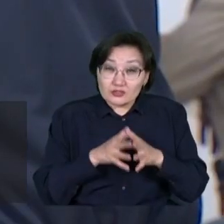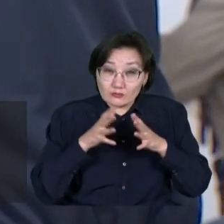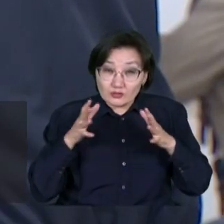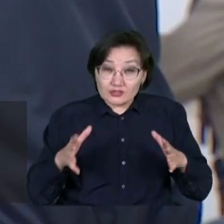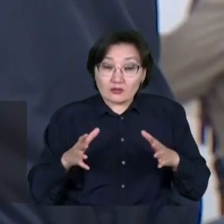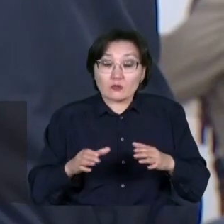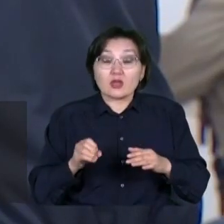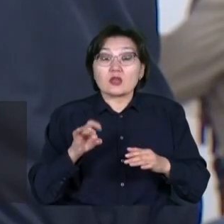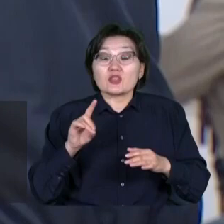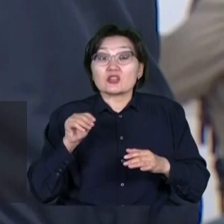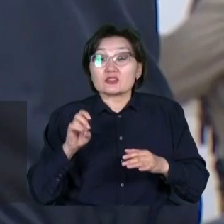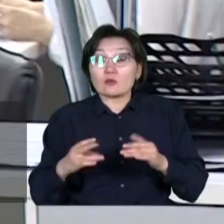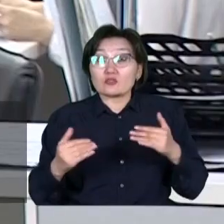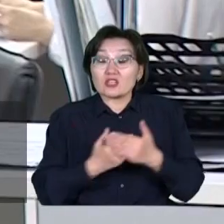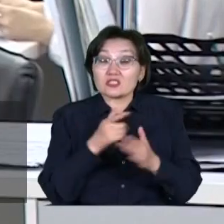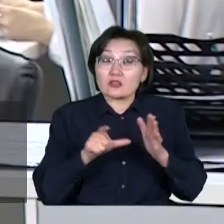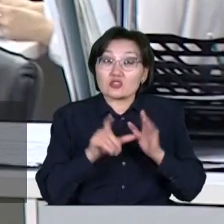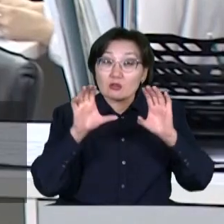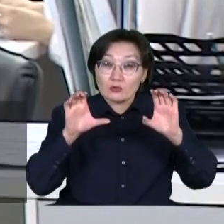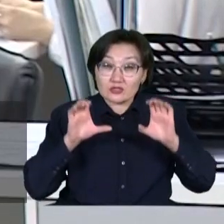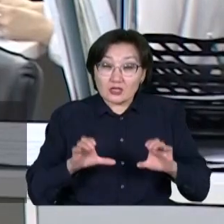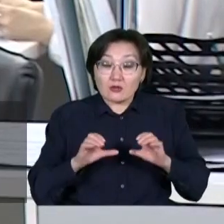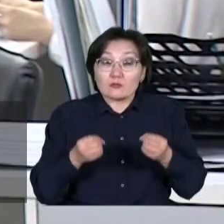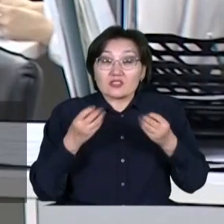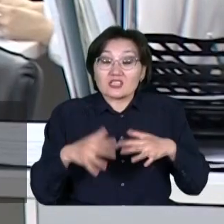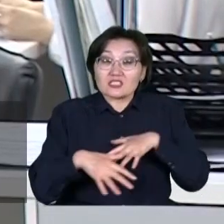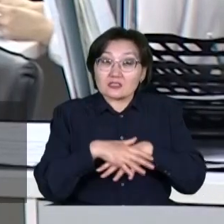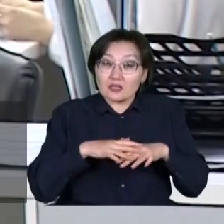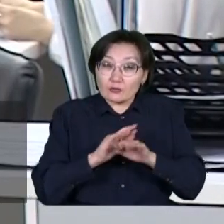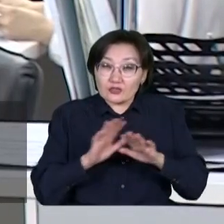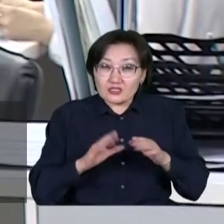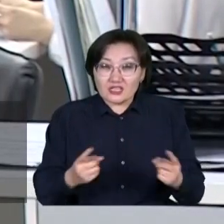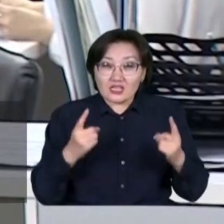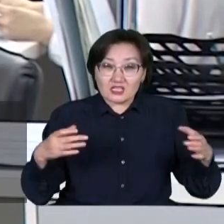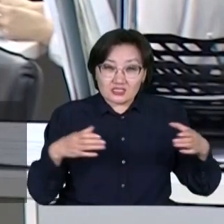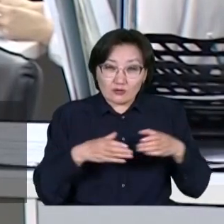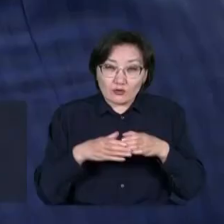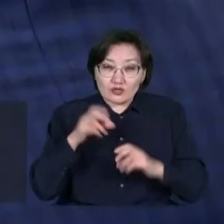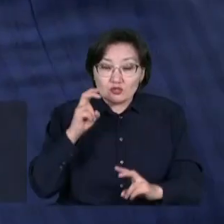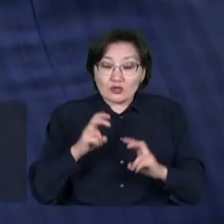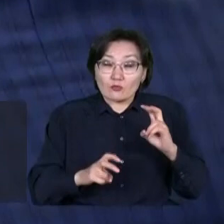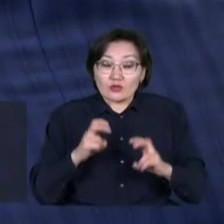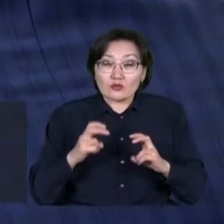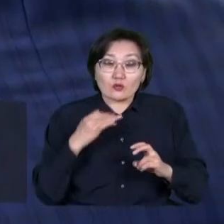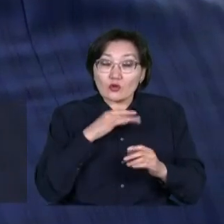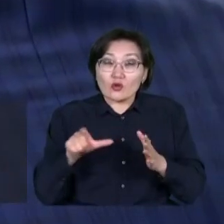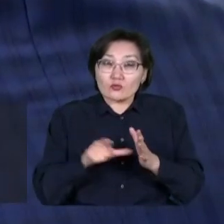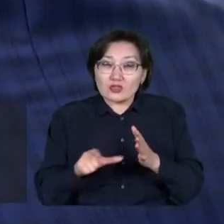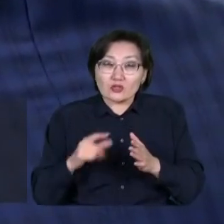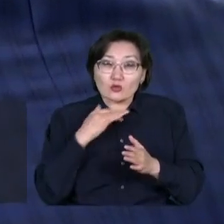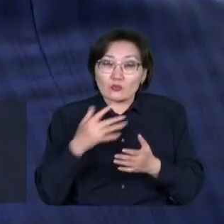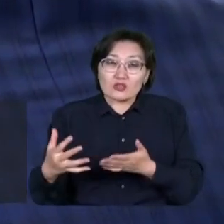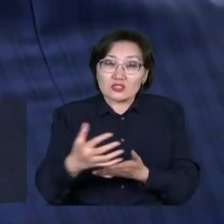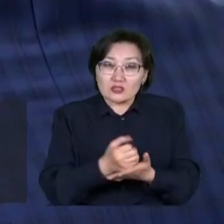Айтпақшы, Ержан Біржанов жаңа салық кодексі бойынша қарапайым халық емес, ірі компанияларға салықты көбірек салу көзделгенін